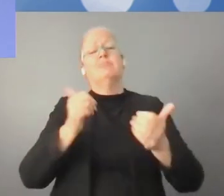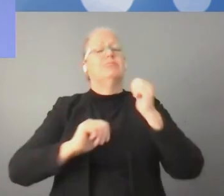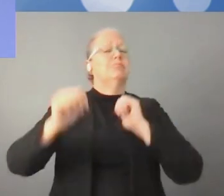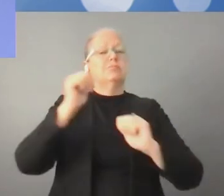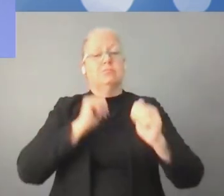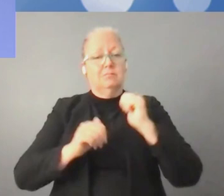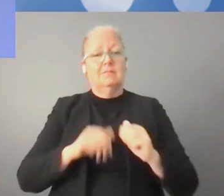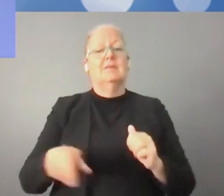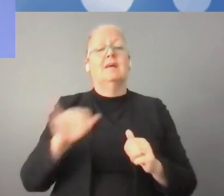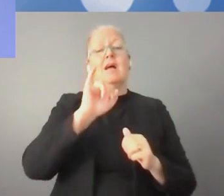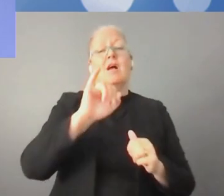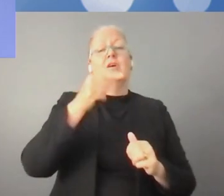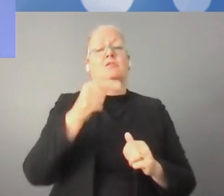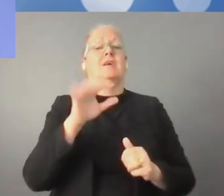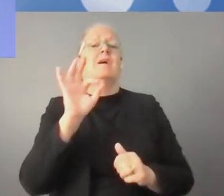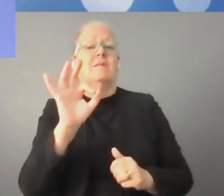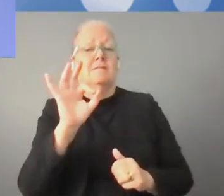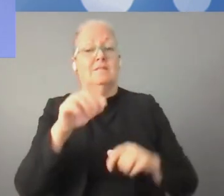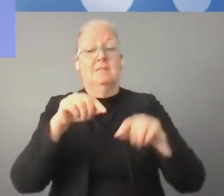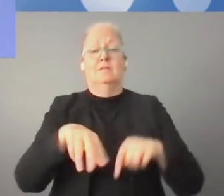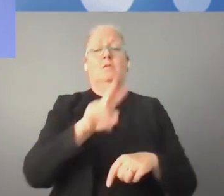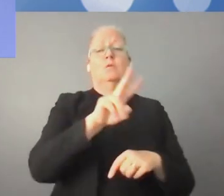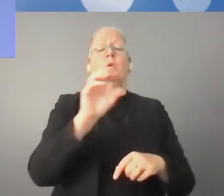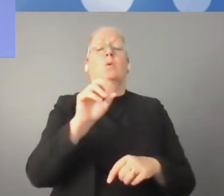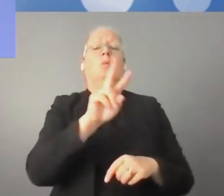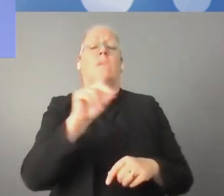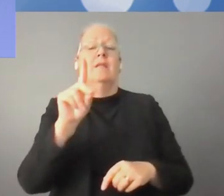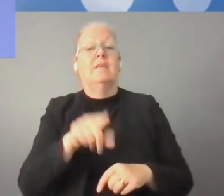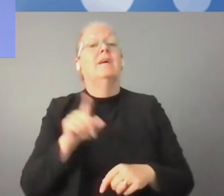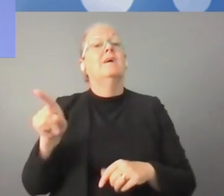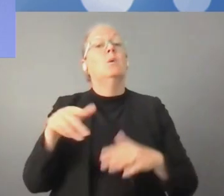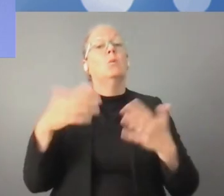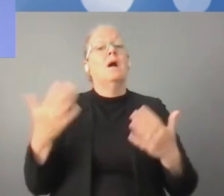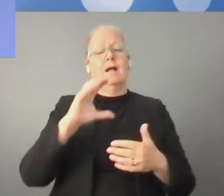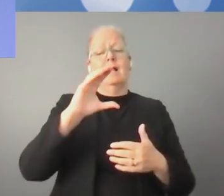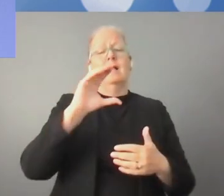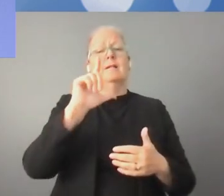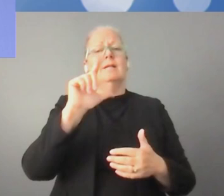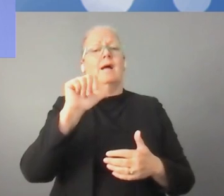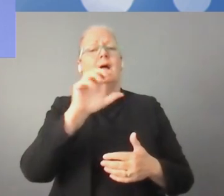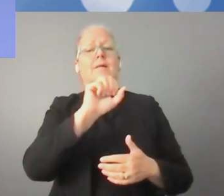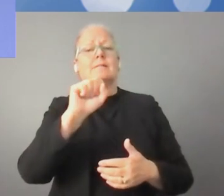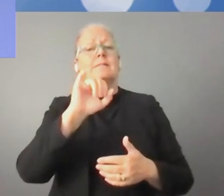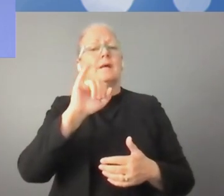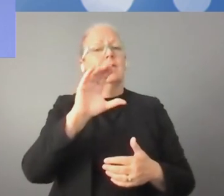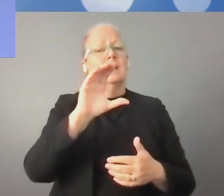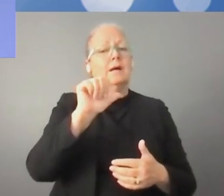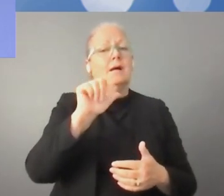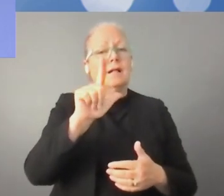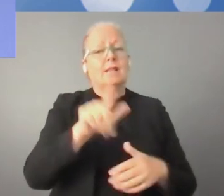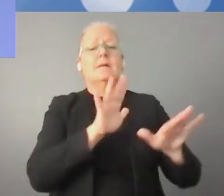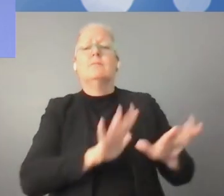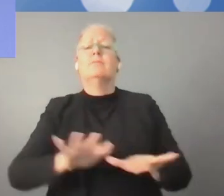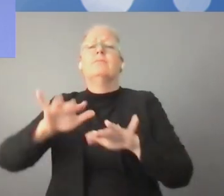с нескольким мы хотим к вам обратиться. Сейчас перед вами выступит замечательный артист,